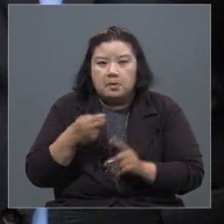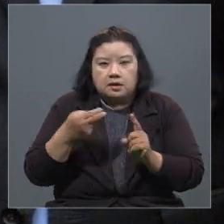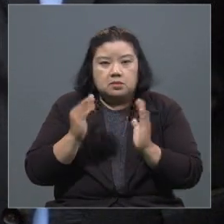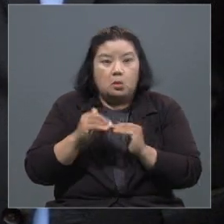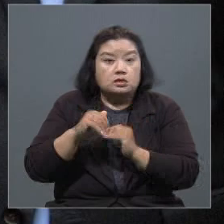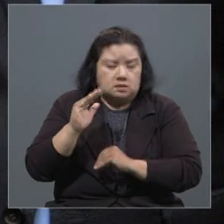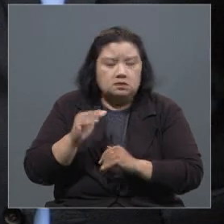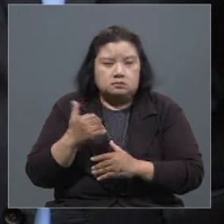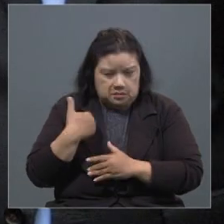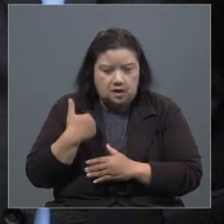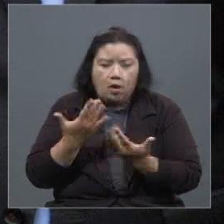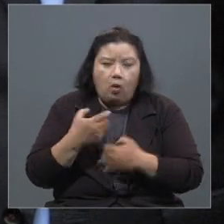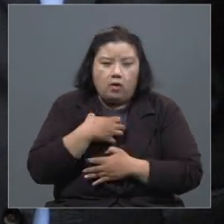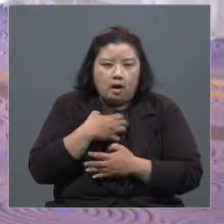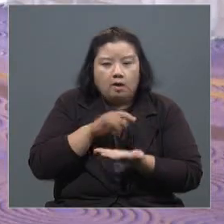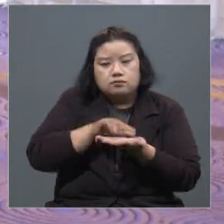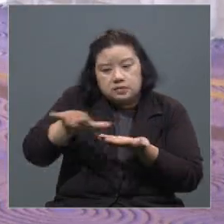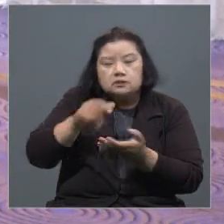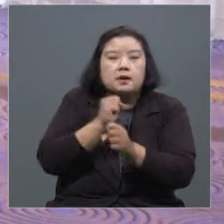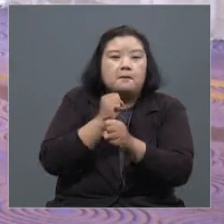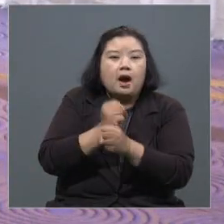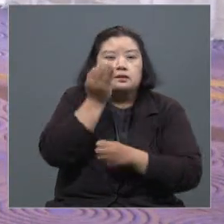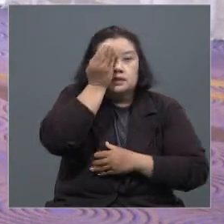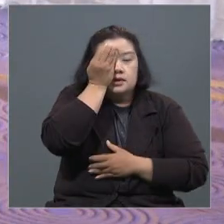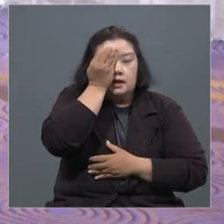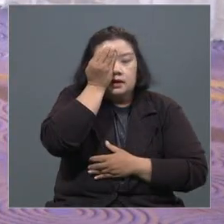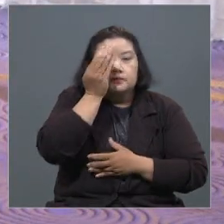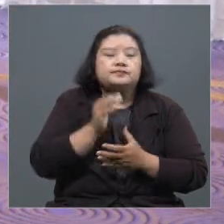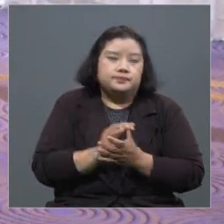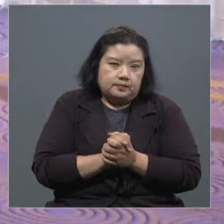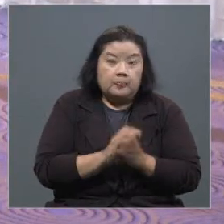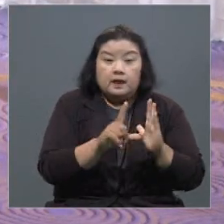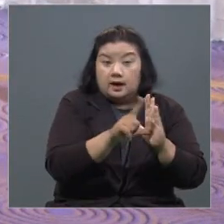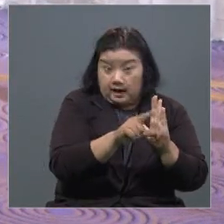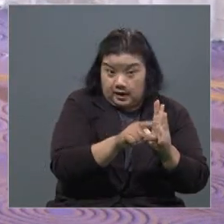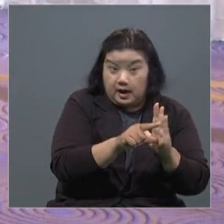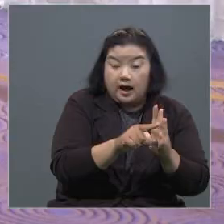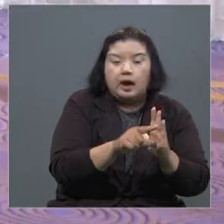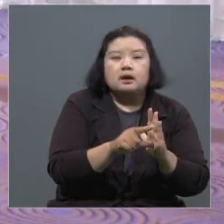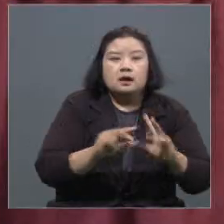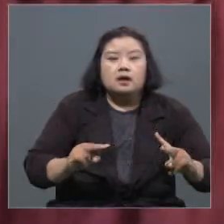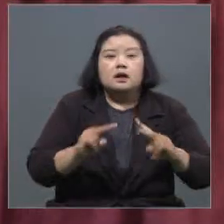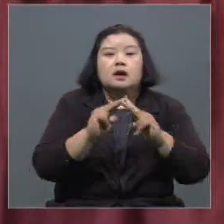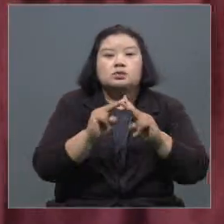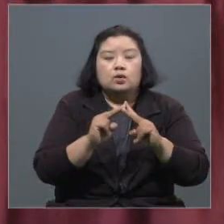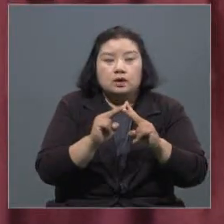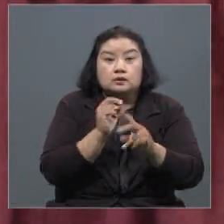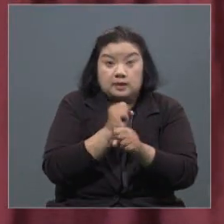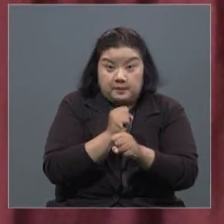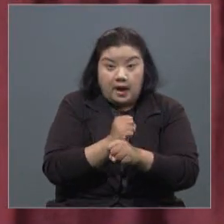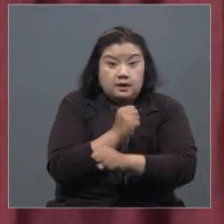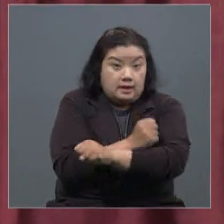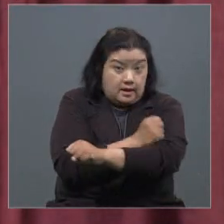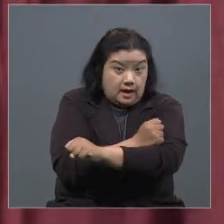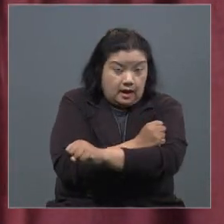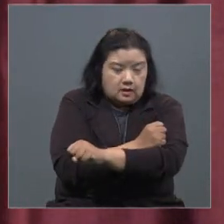ที่คอยอยู ่คุณอารีไกรนราเลขานุการรัฐมนตรีว่าการกระทรวงแรงงานบอกว่ากระทรวงแรงงานตั้งเป้